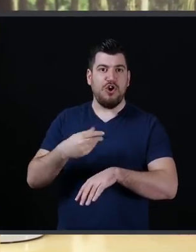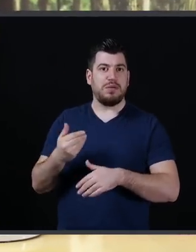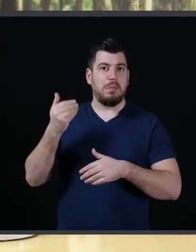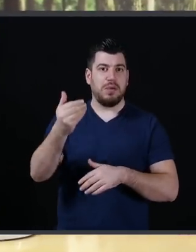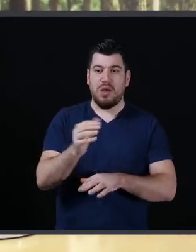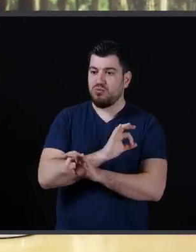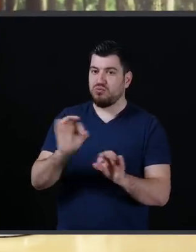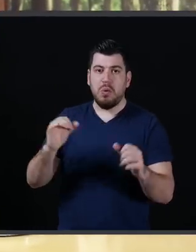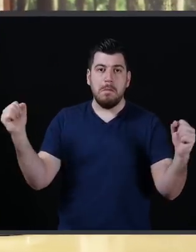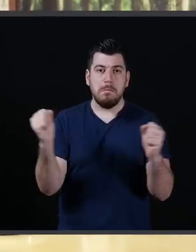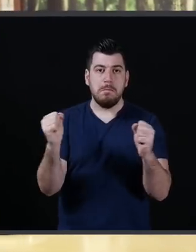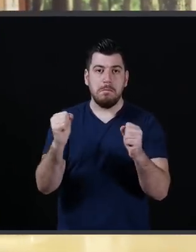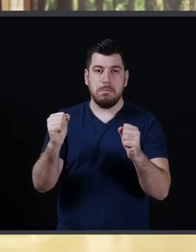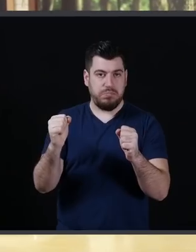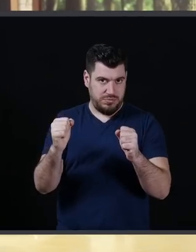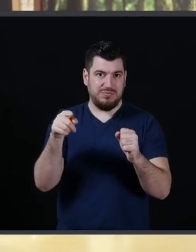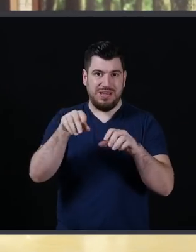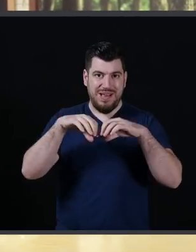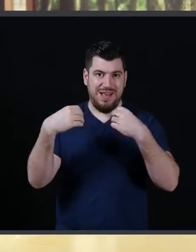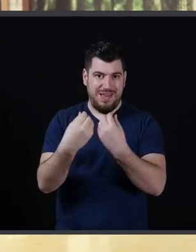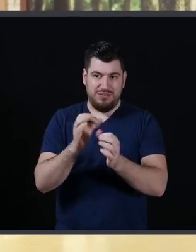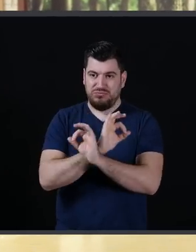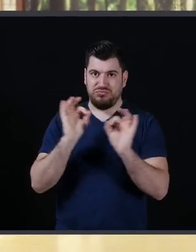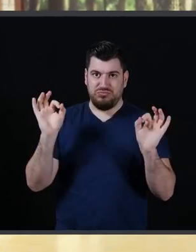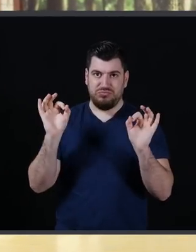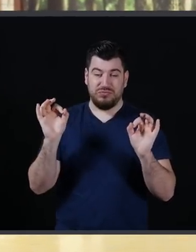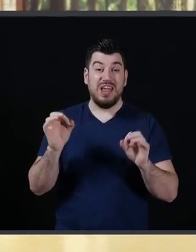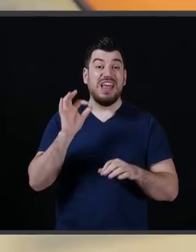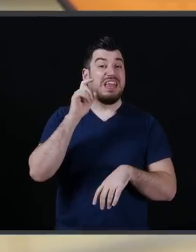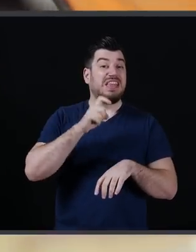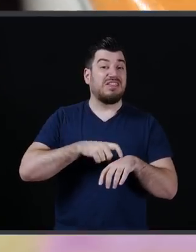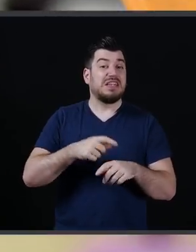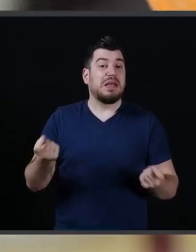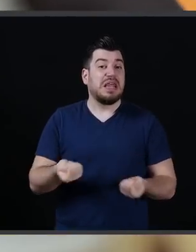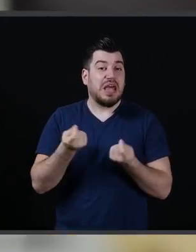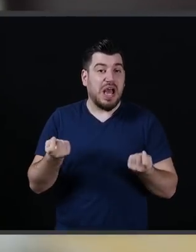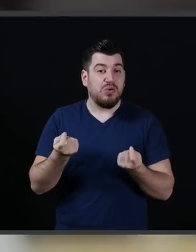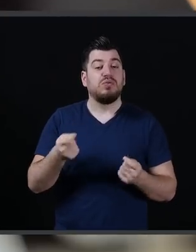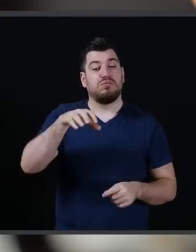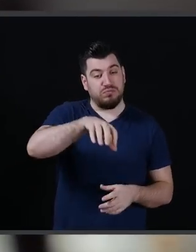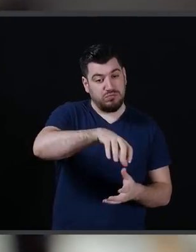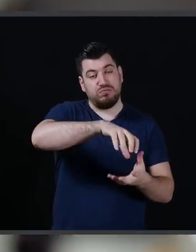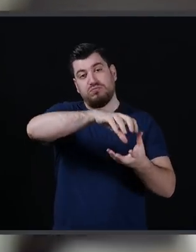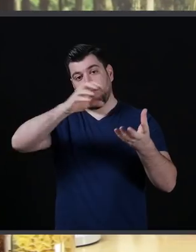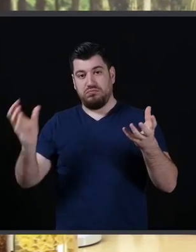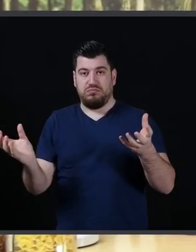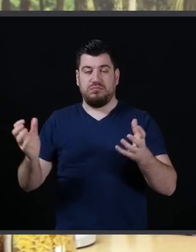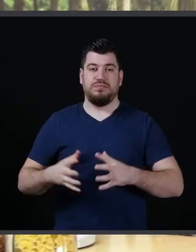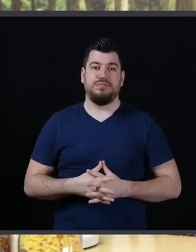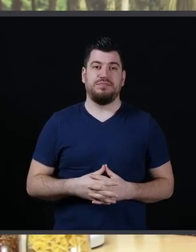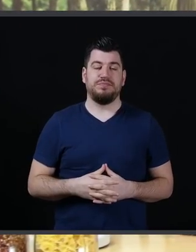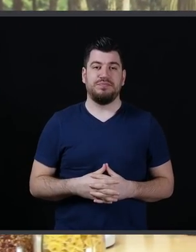μας έχει κρυώσει αρκετά Έχει κρυώσει κανονικά, όχι αρκετά Και αυτό που θα κάνουμε είναι να το ξεφορμάρουμε